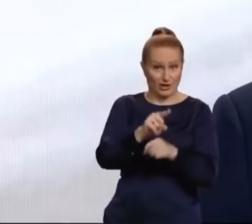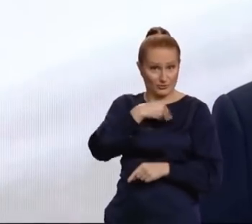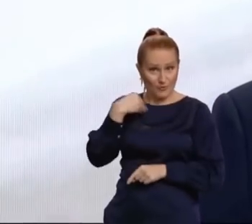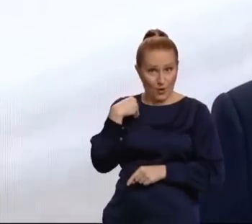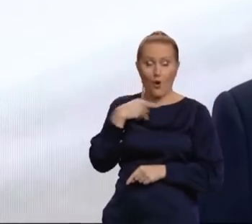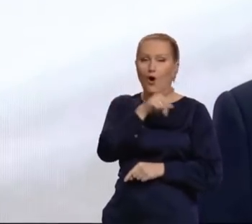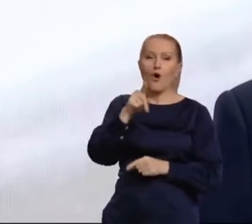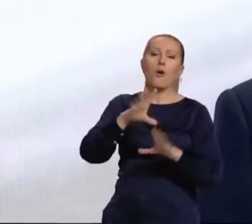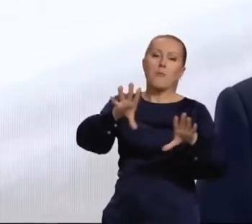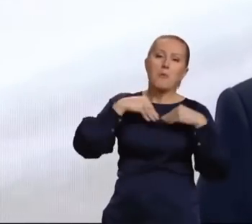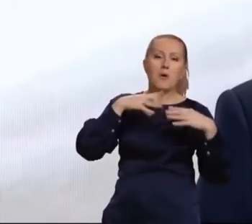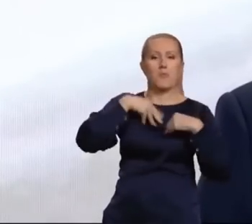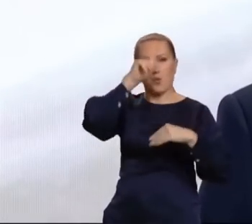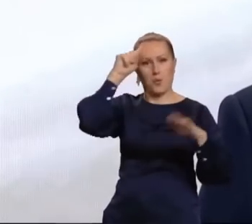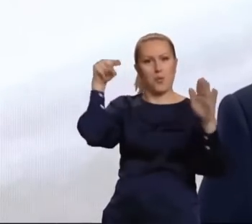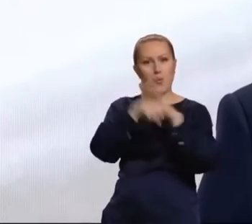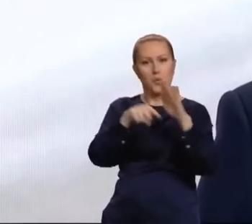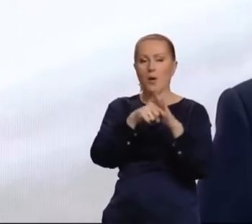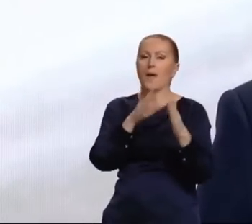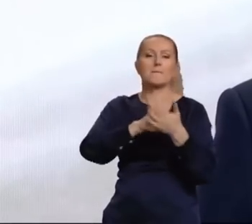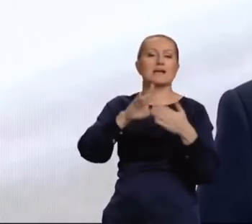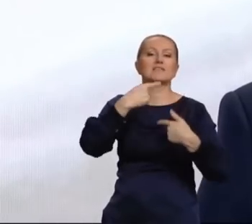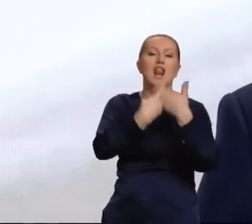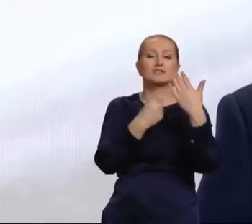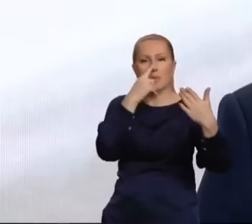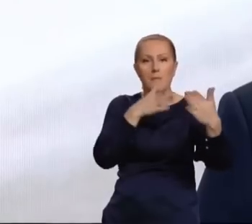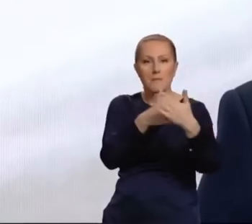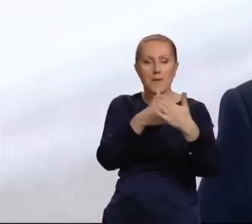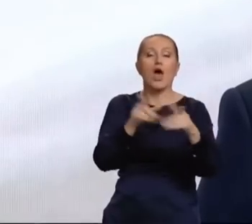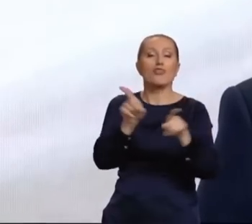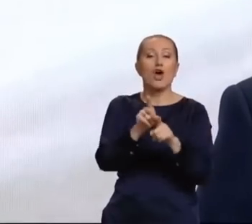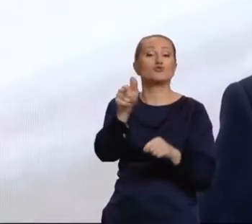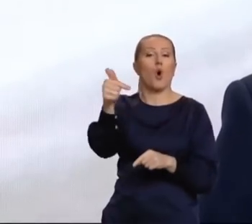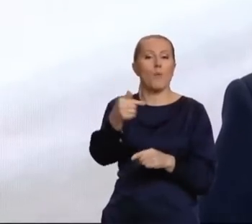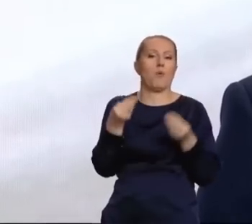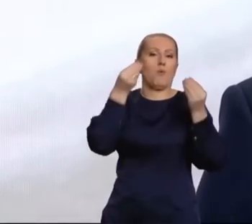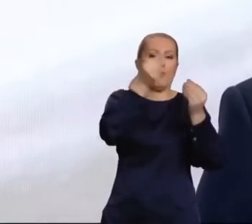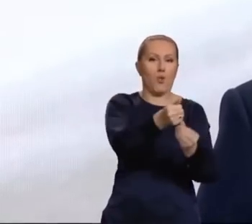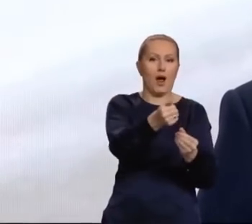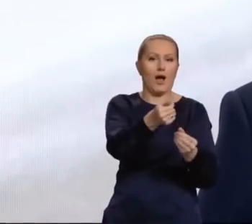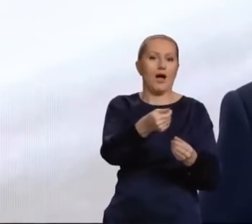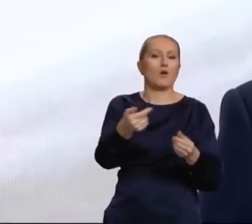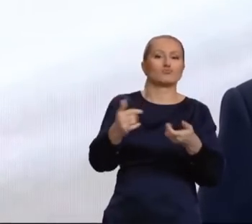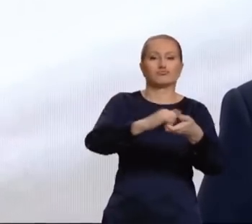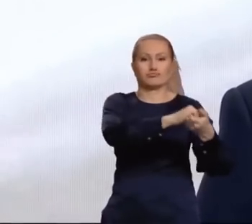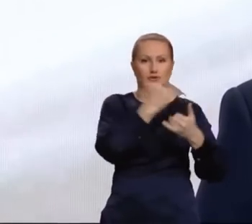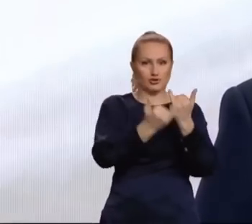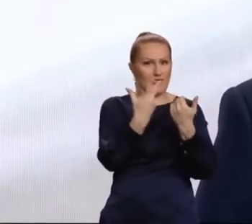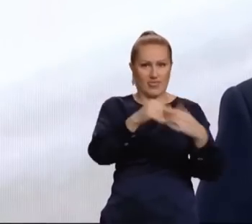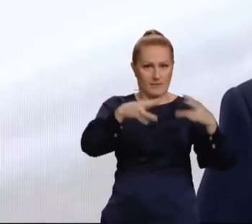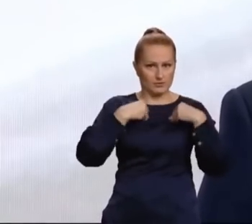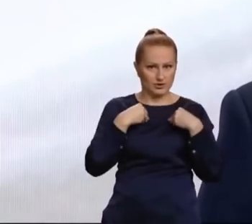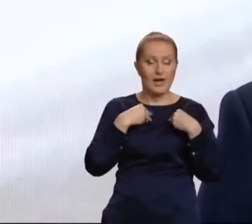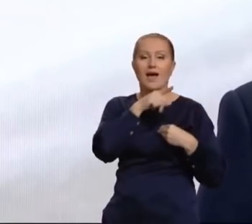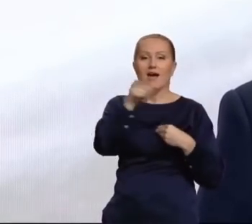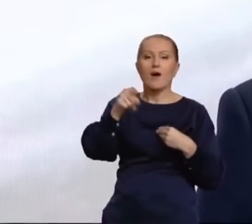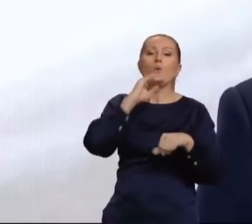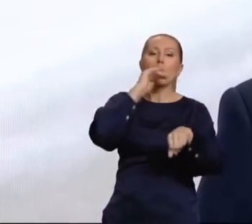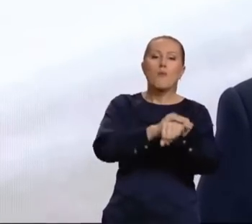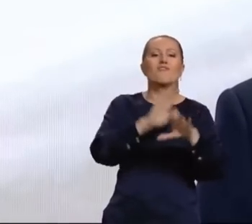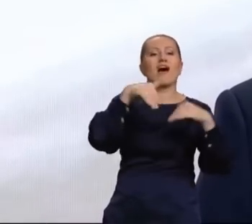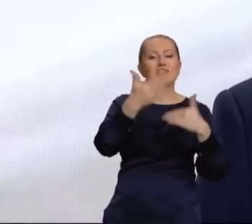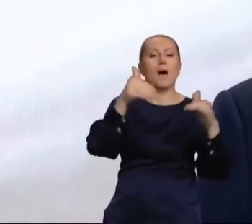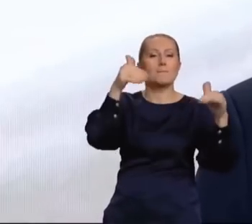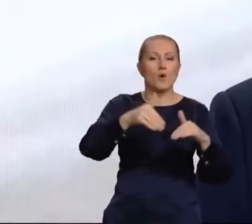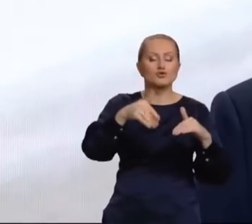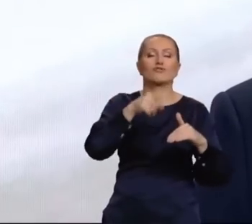liczby imigrantów lub obowiązkowej. Czyli od jednego imigranta do 2 miliardów? Zakłada możliwość uznaniowego czasowego zwolnienia państw z